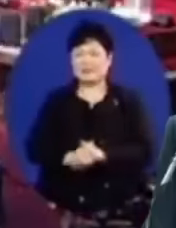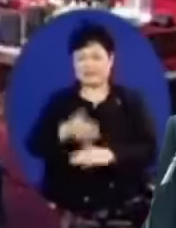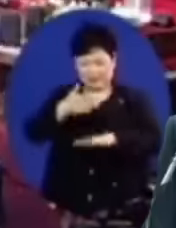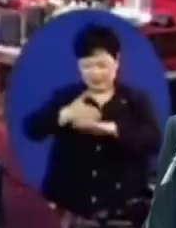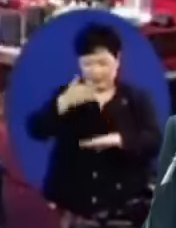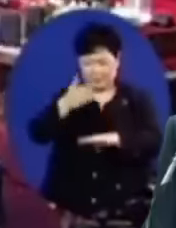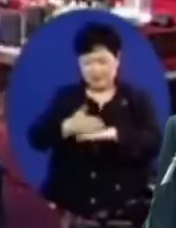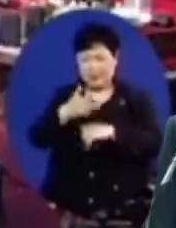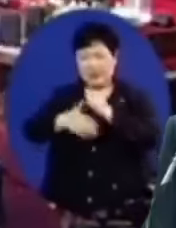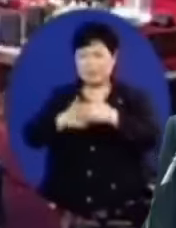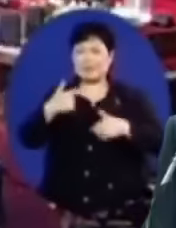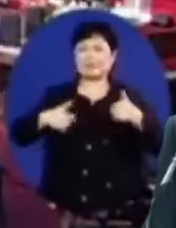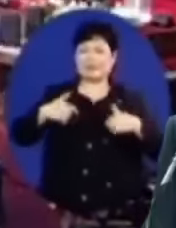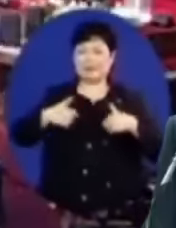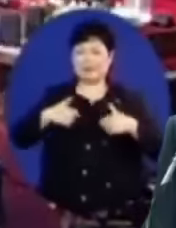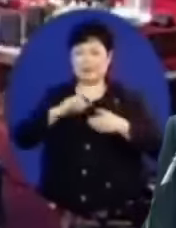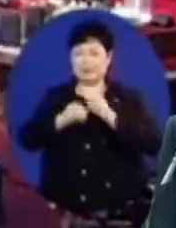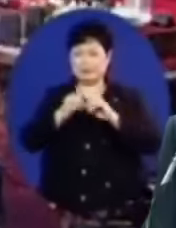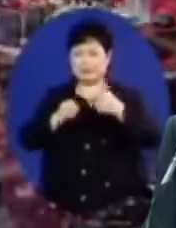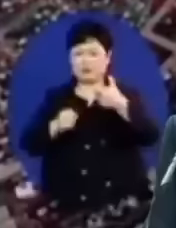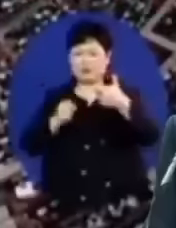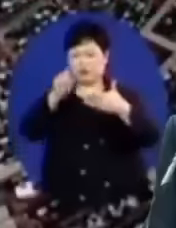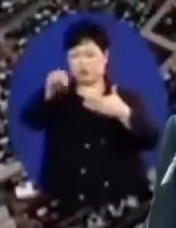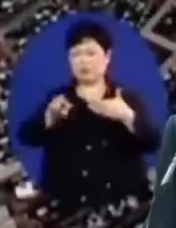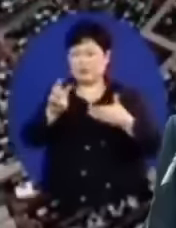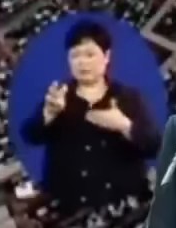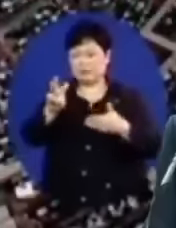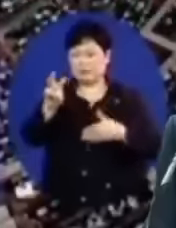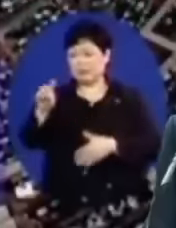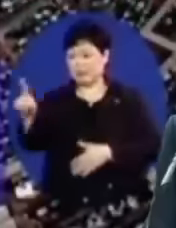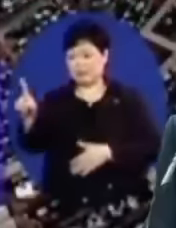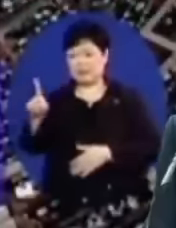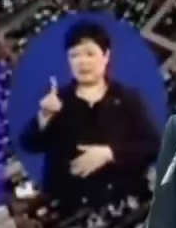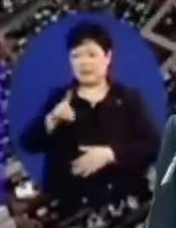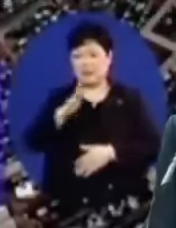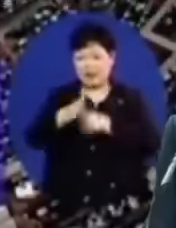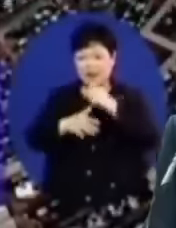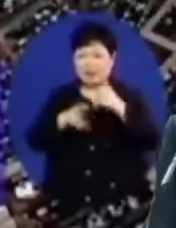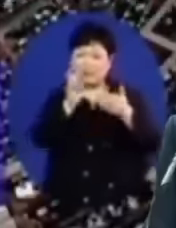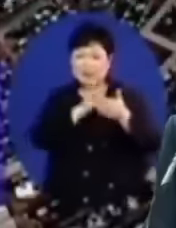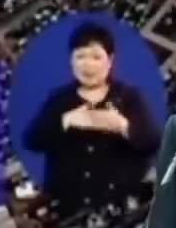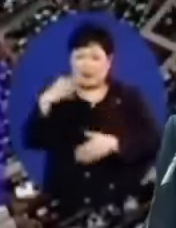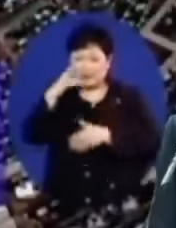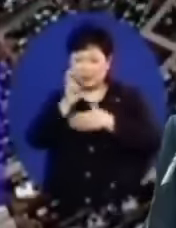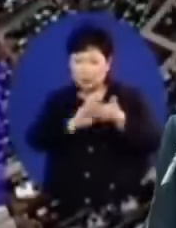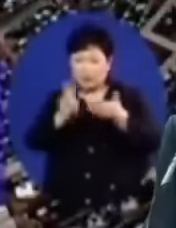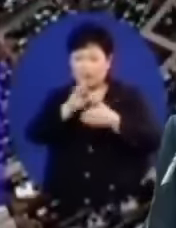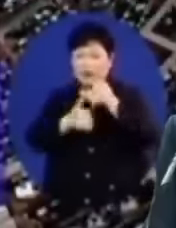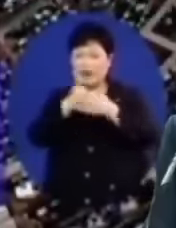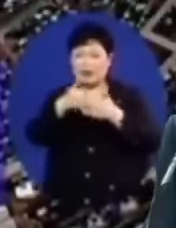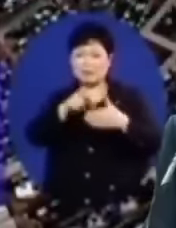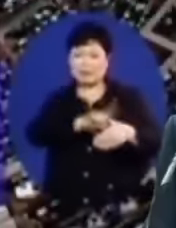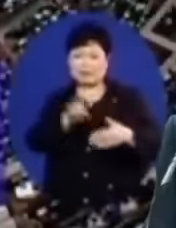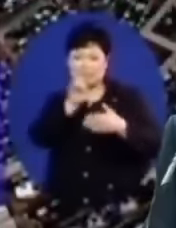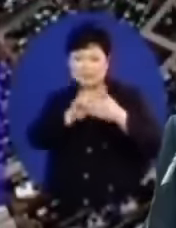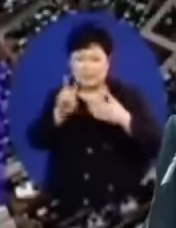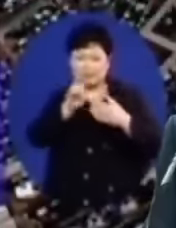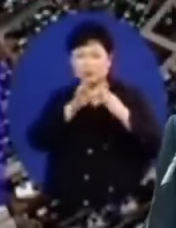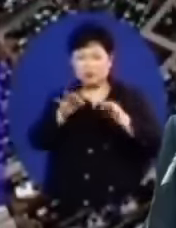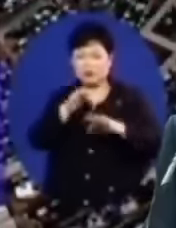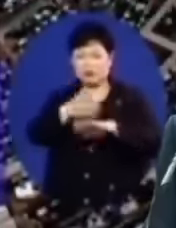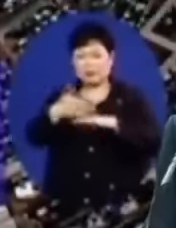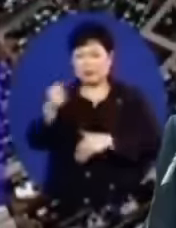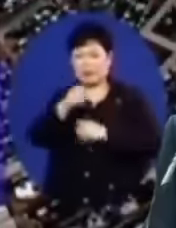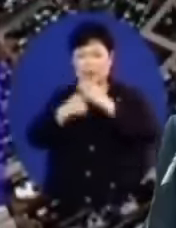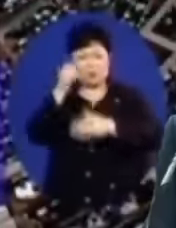감사가 하나님을 기쁘시게 해요. 시편 69편 30절로 31절에 내가 노래로 하나님의 이름을 찬송하며 감사함으로 하나님을